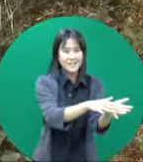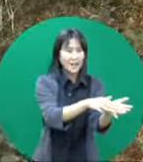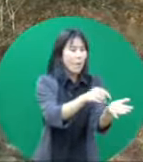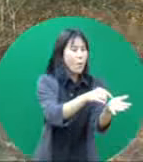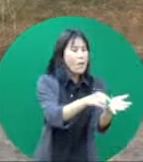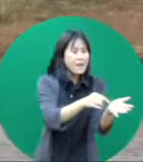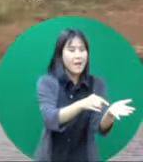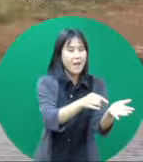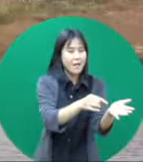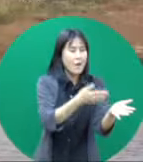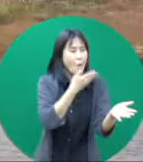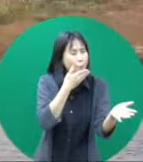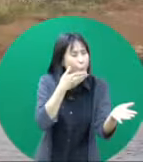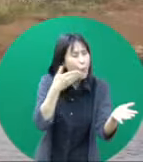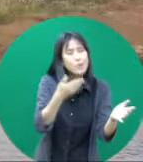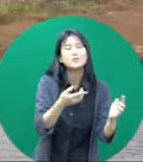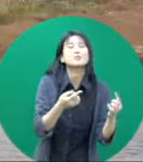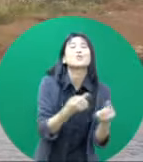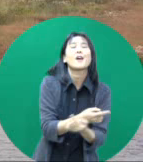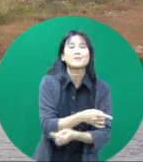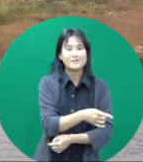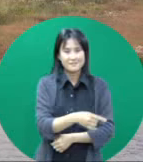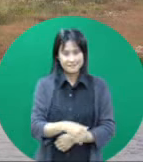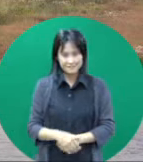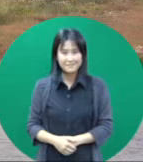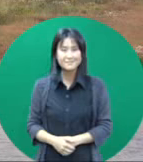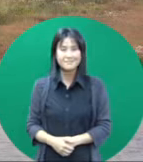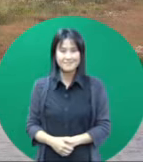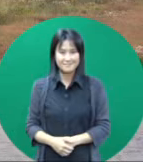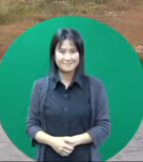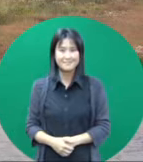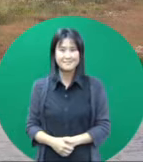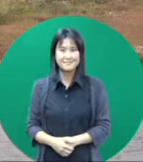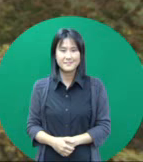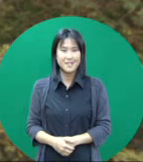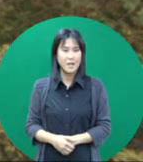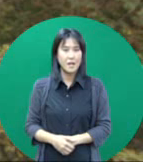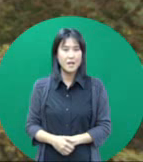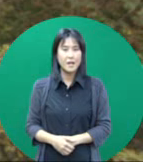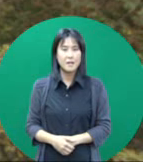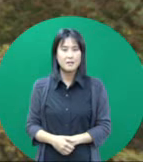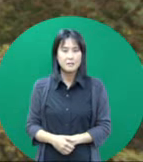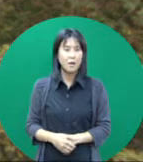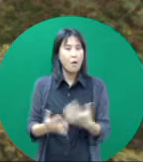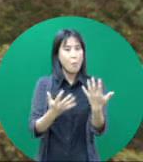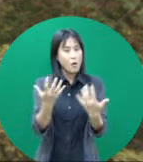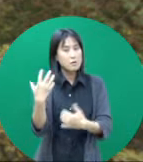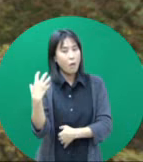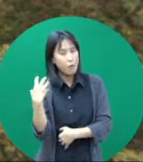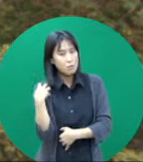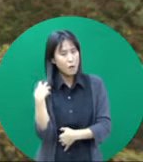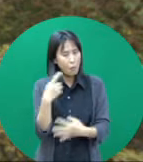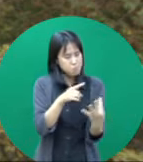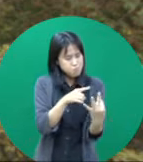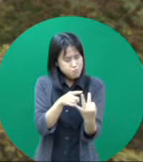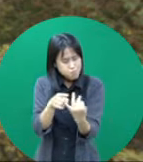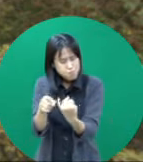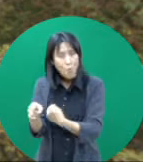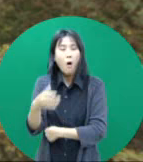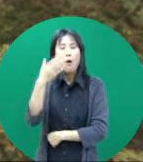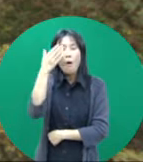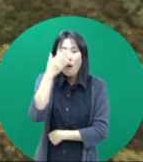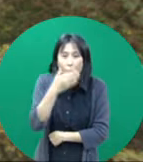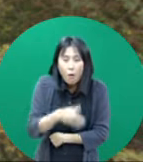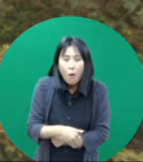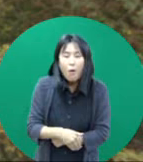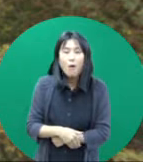。それが牡蠣の美味しさにもつながっているのです。私たちの知らないところでとても密接に